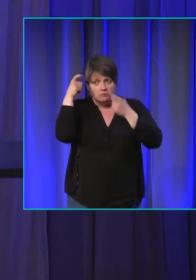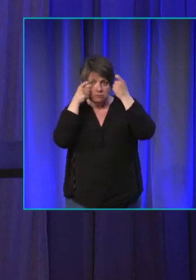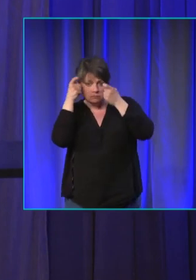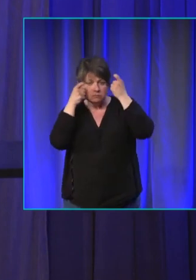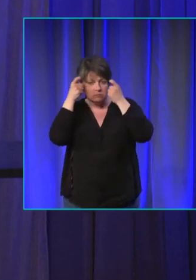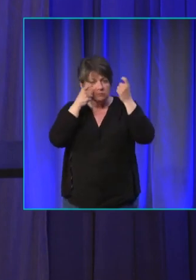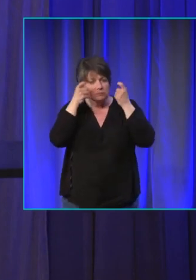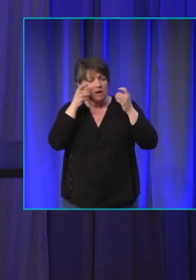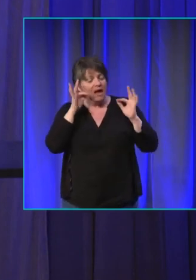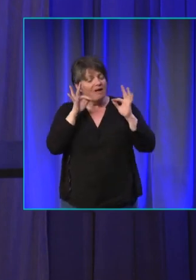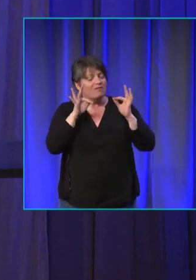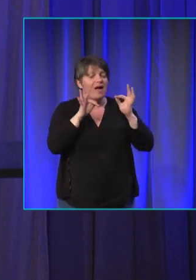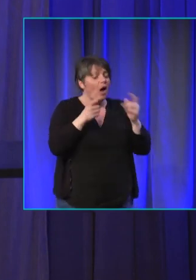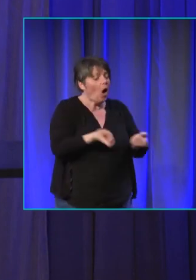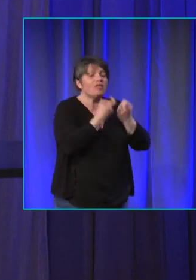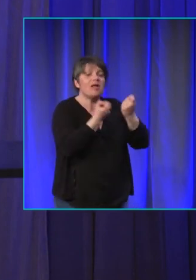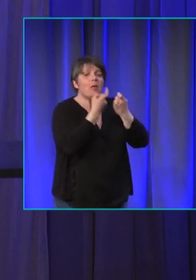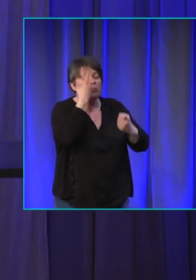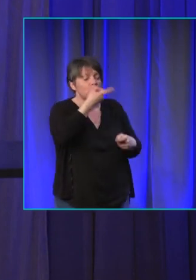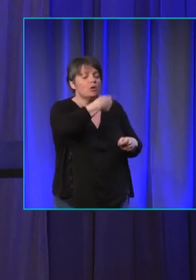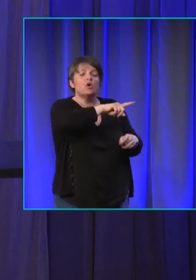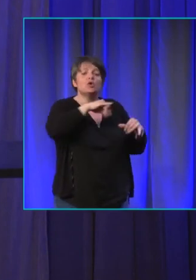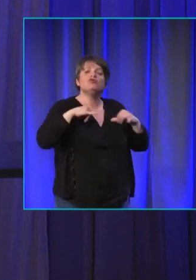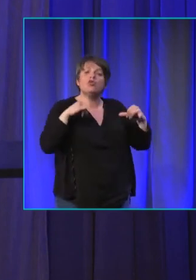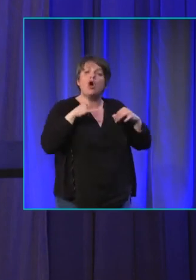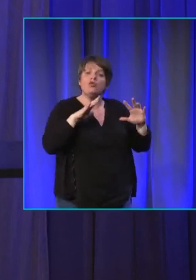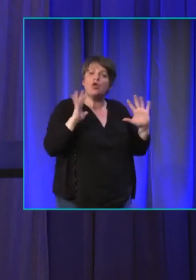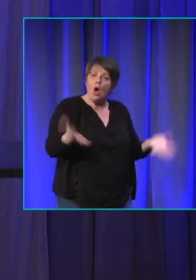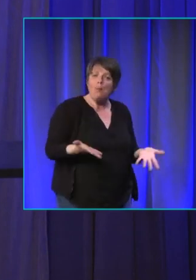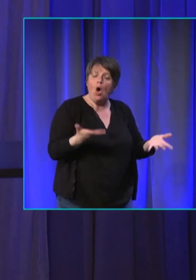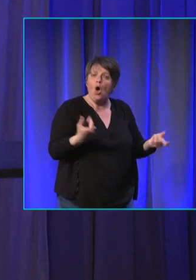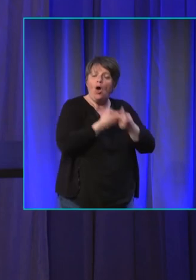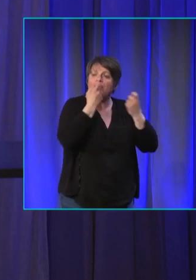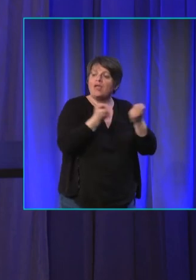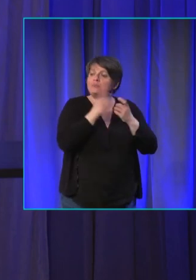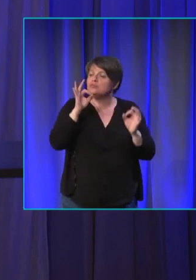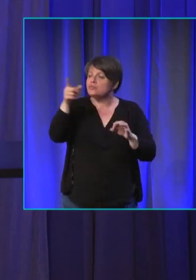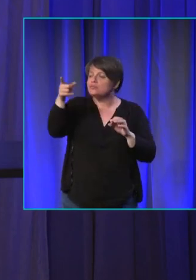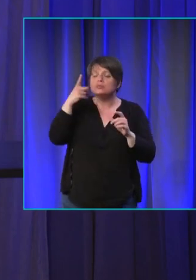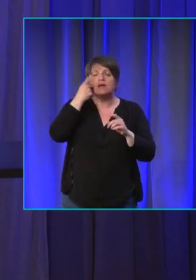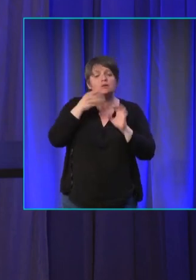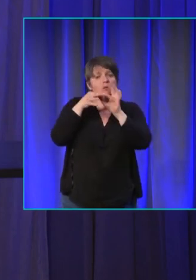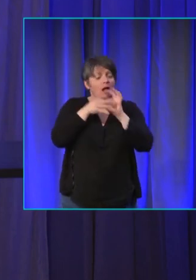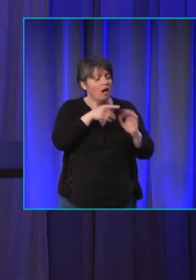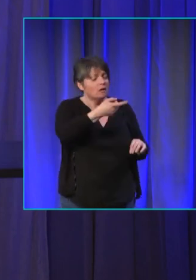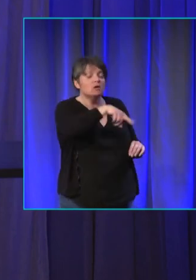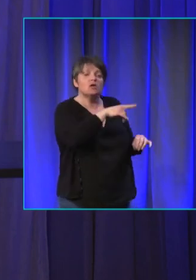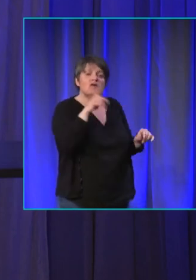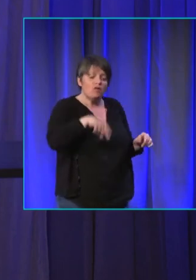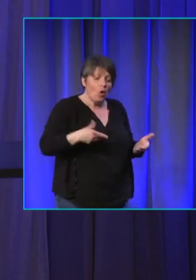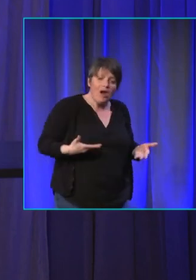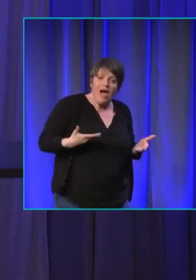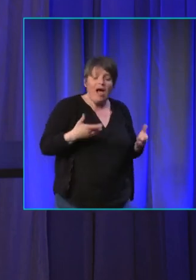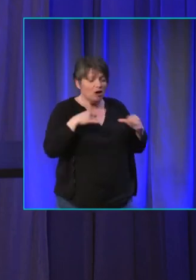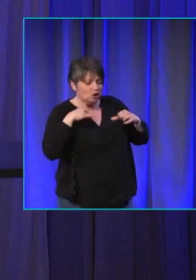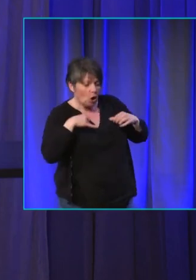structurer, d'organiser l'entraînement au cours de la croissance. Hein, donc ça rejoint votre question. Comment on s'y prend? Qu'est-ce qu'il faut faire, ne pas faire